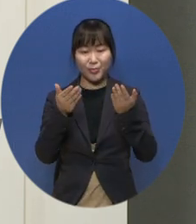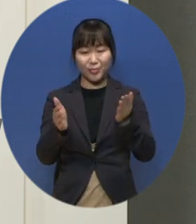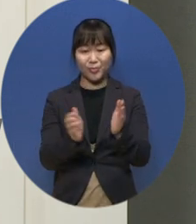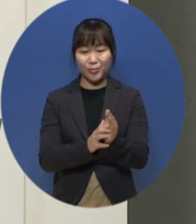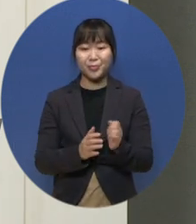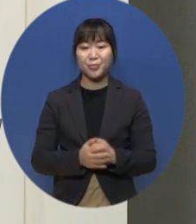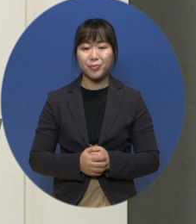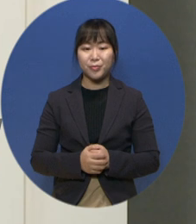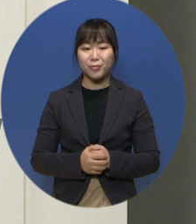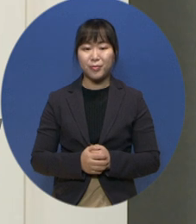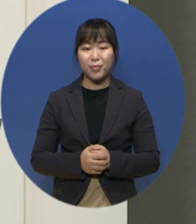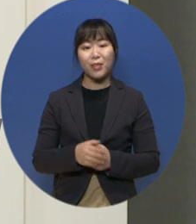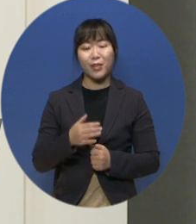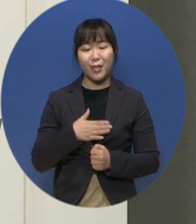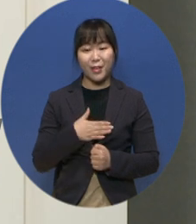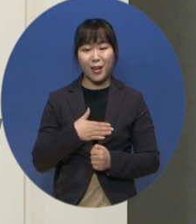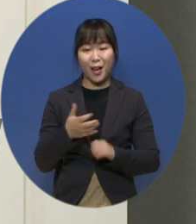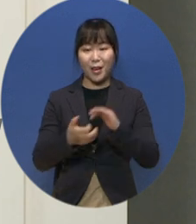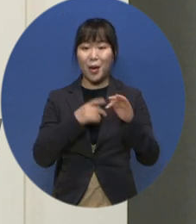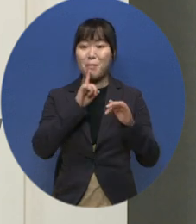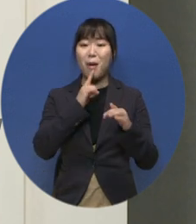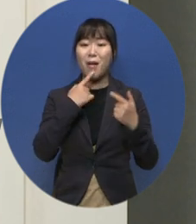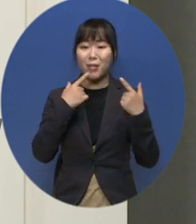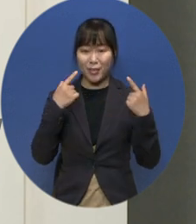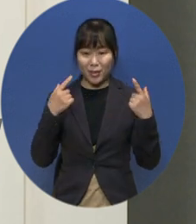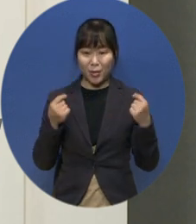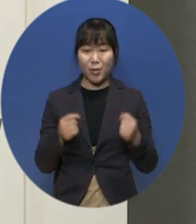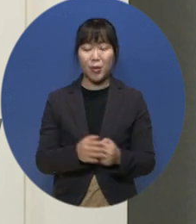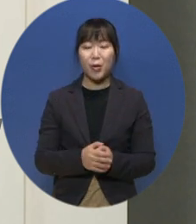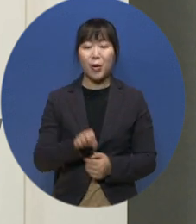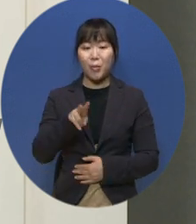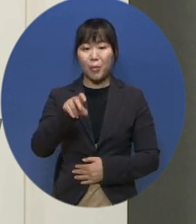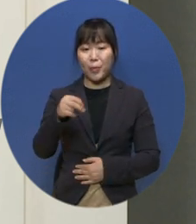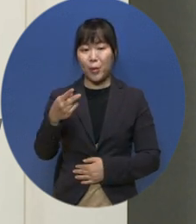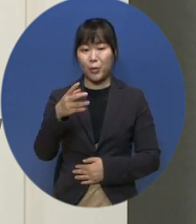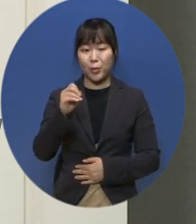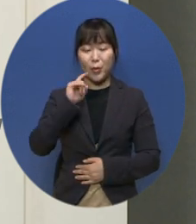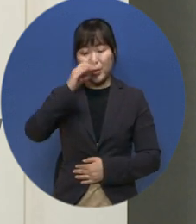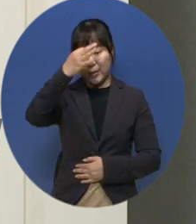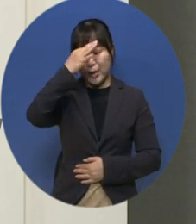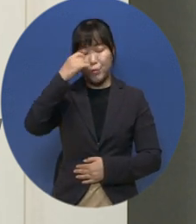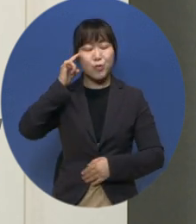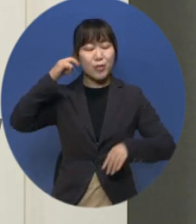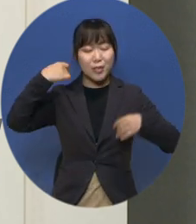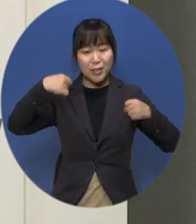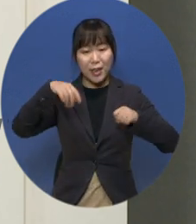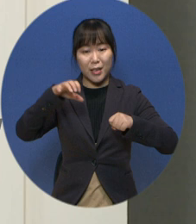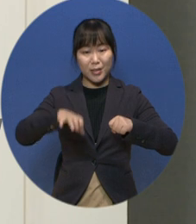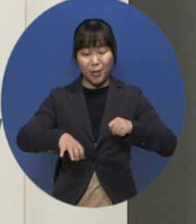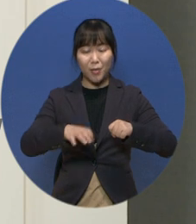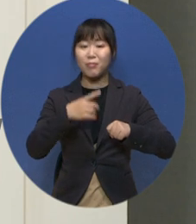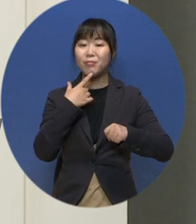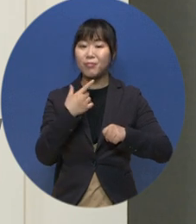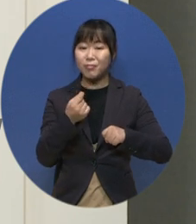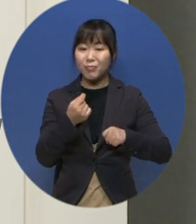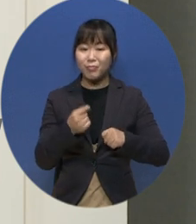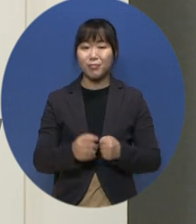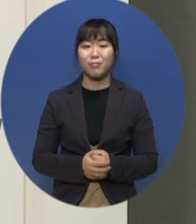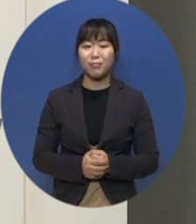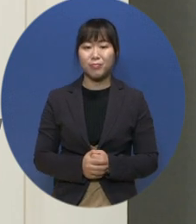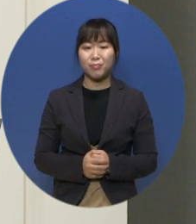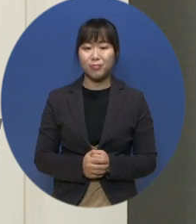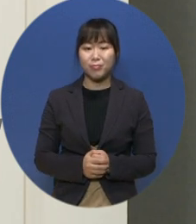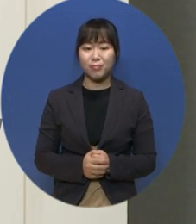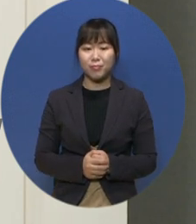해드렸습니다. 제가 아까 잠깐 말씀드렸지만은 명동 예술극장에서 지금 공연을 하고 계시다고 하는데 그렇죠? 네.